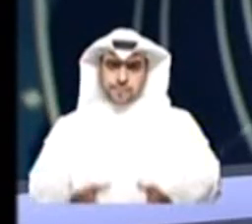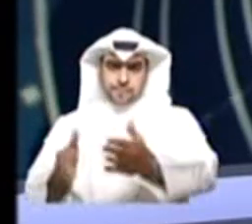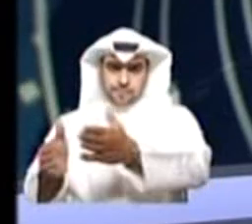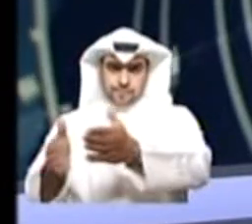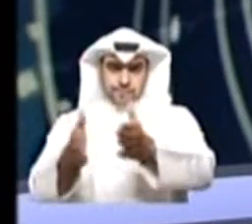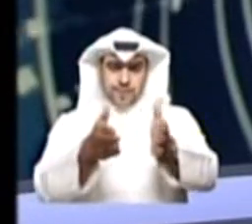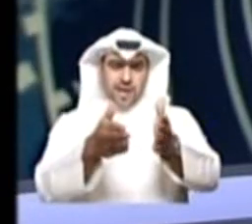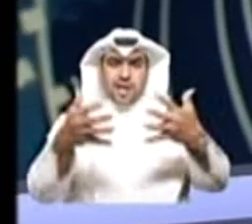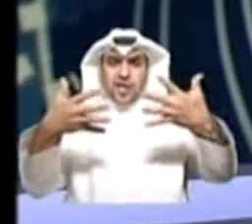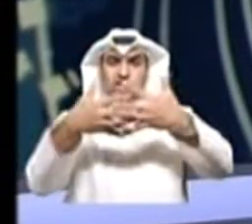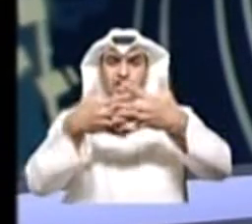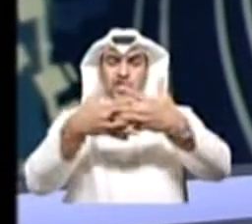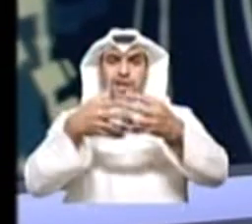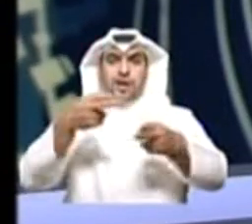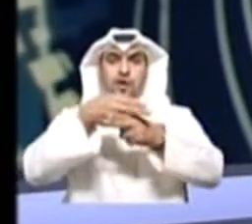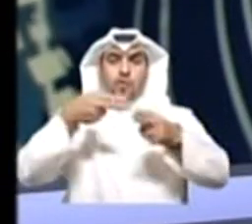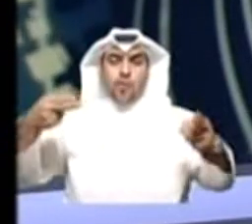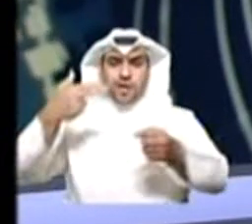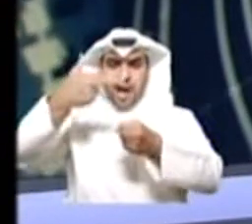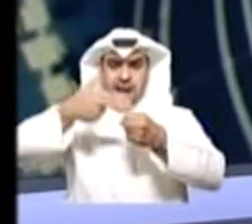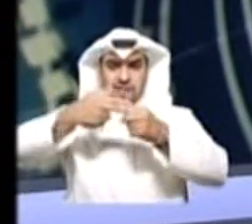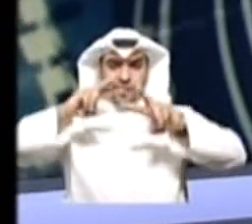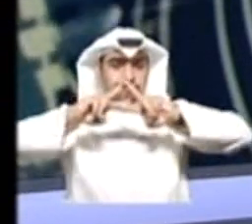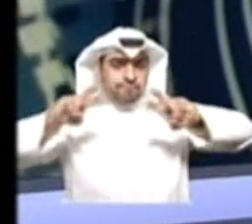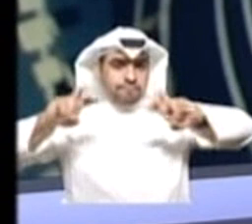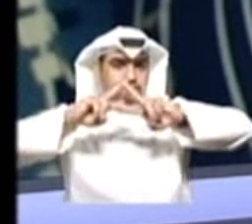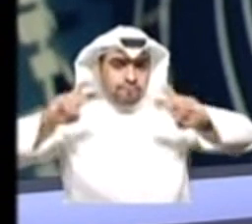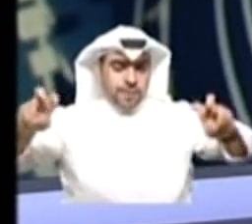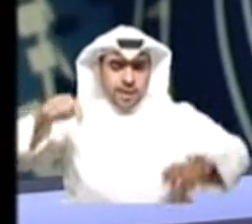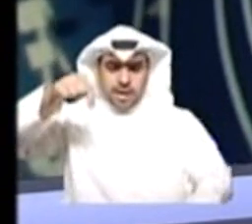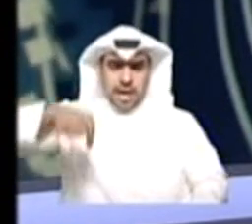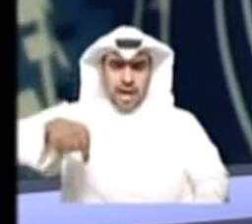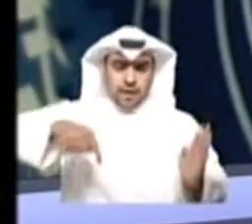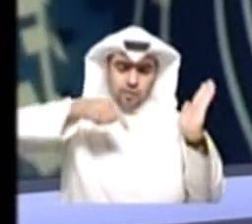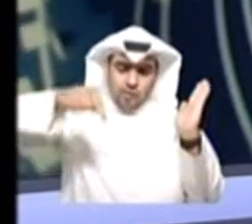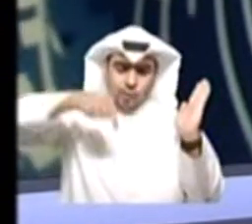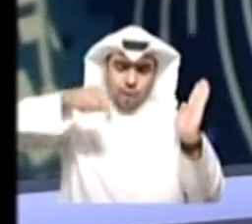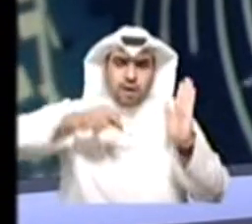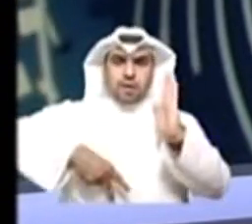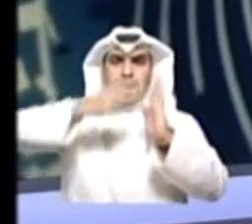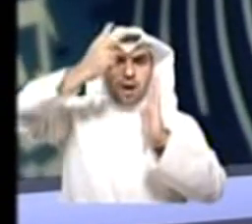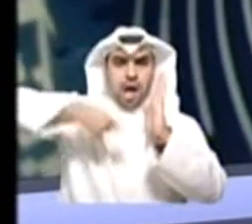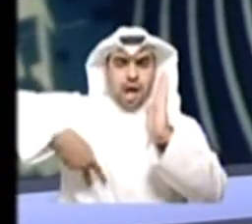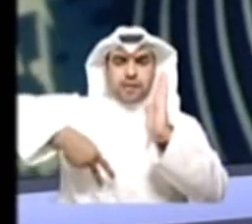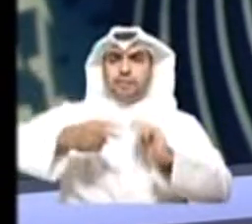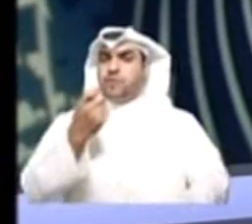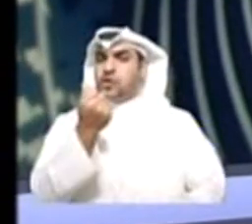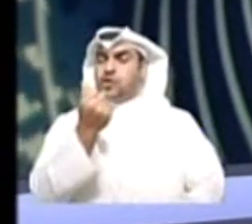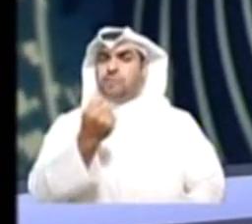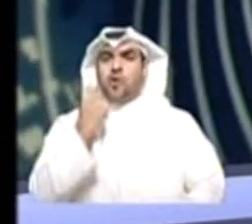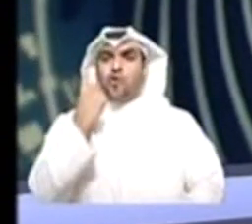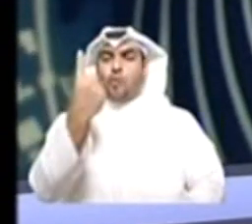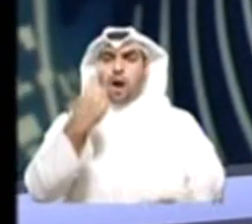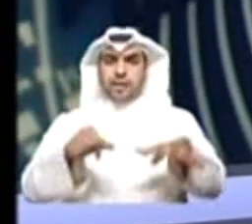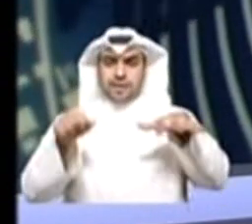وقعت الشركة الكويتية للاستكشافات البترولية الخارجية كوفبيك عقد تمويل قيمته 1,100,000,000 دولار مع عدد من